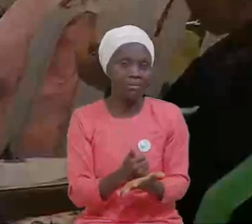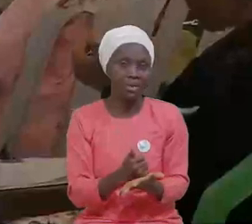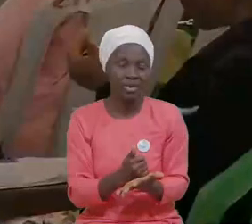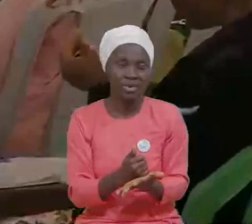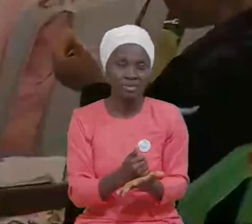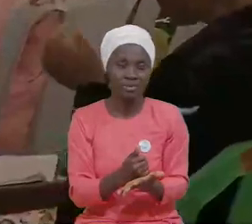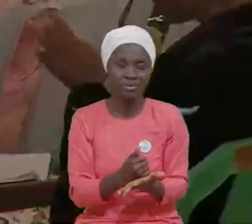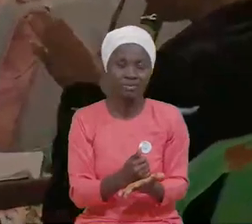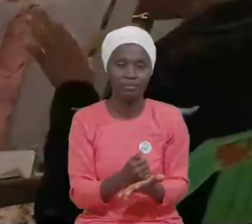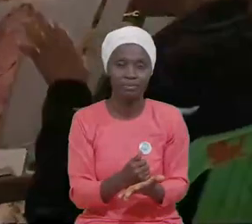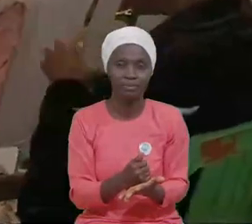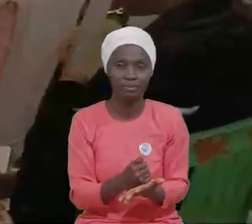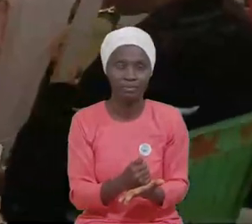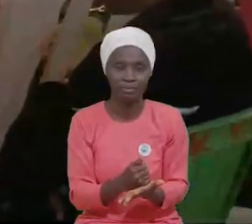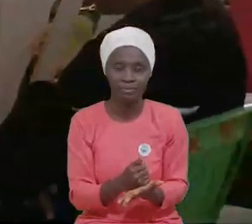Amen.